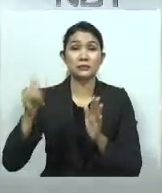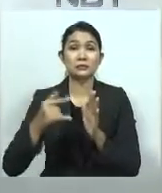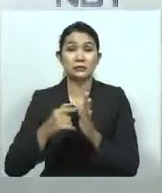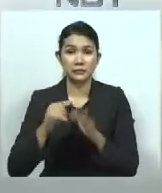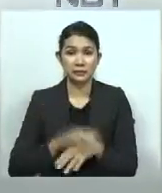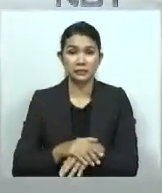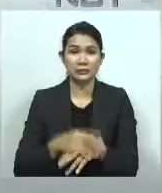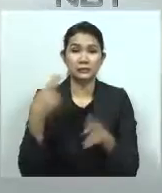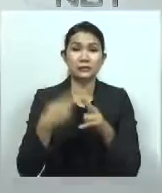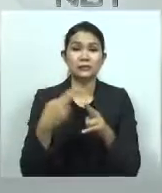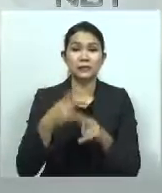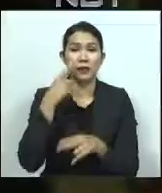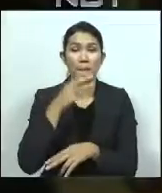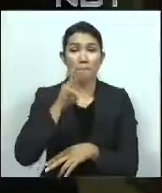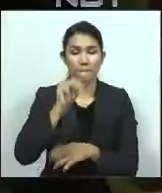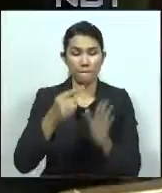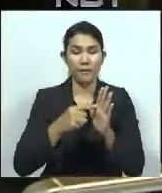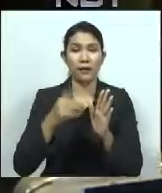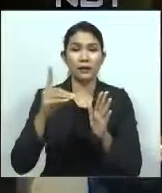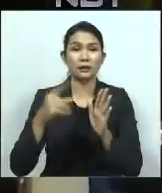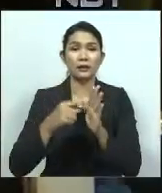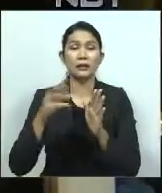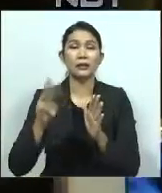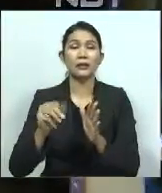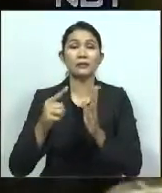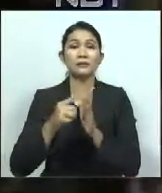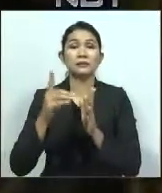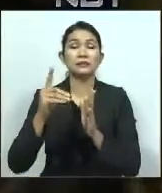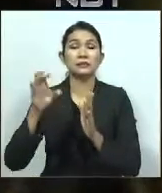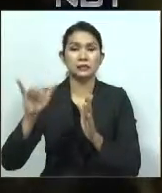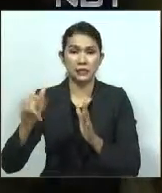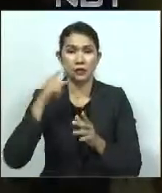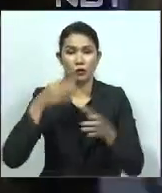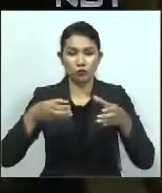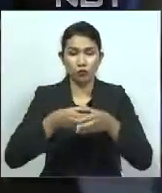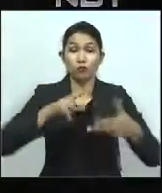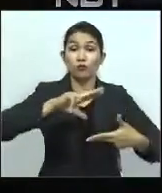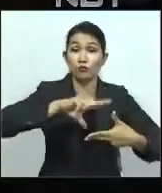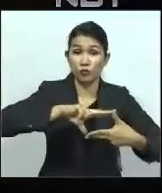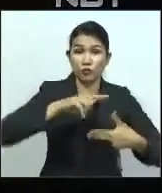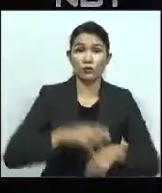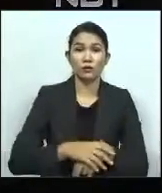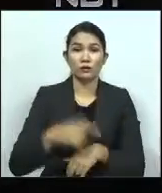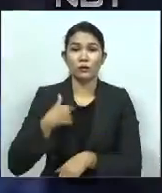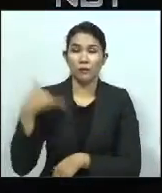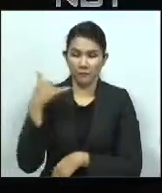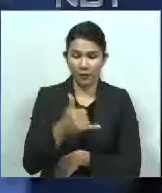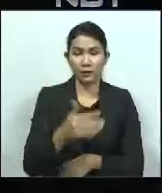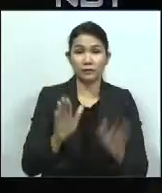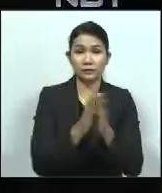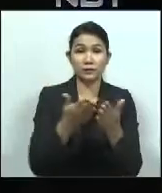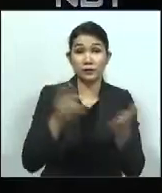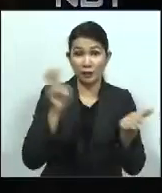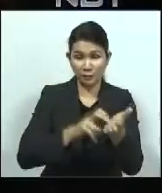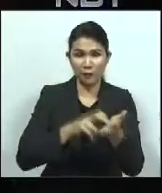ที่รู้จักกันดีในชื่อของมาดามเดียเนี่ยนะคะส.ส.บัญชีรายชื่อพรรคพลังประชารัฐเดินทางเข้ารับหนังสือรับรองค่ะแล้ว